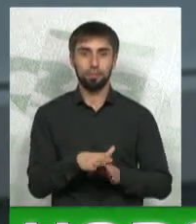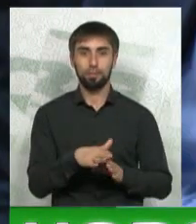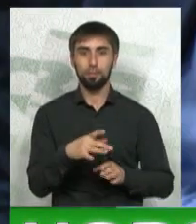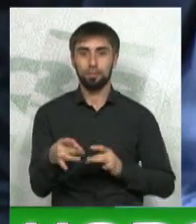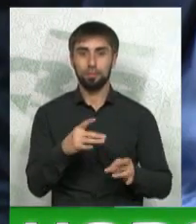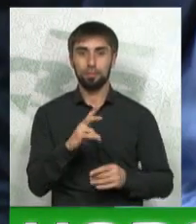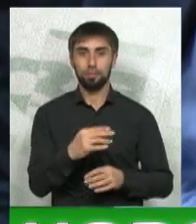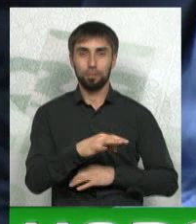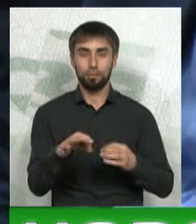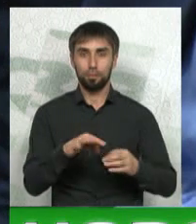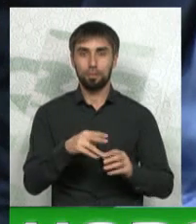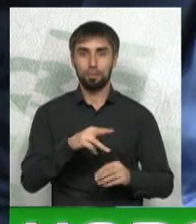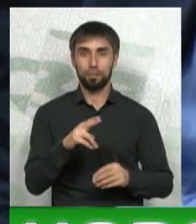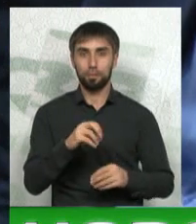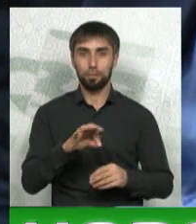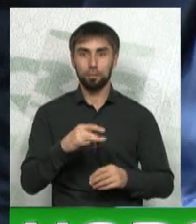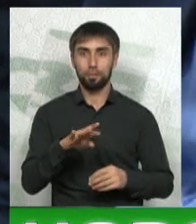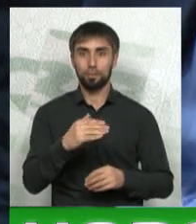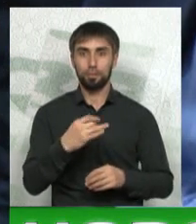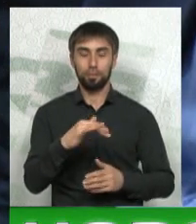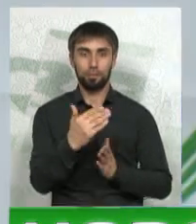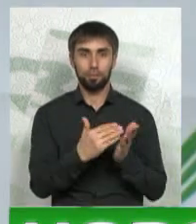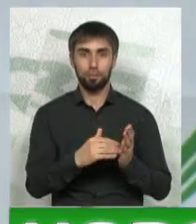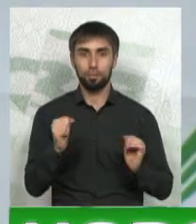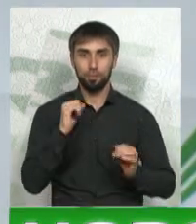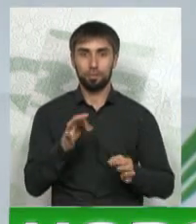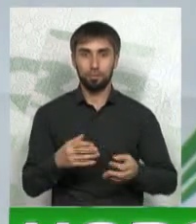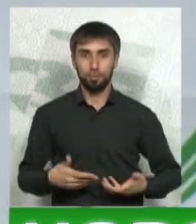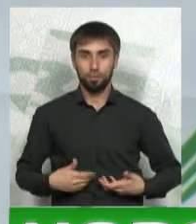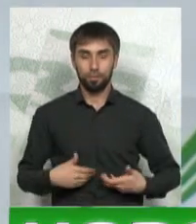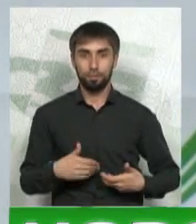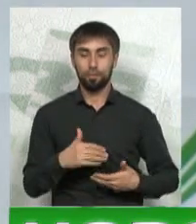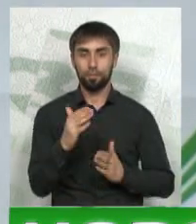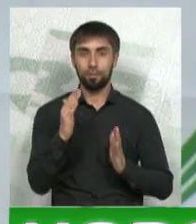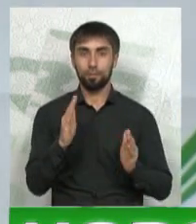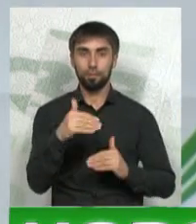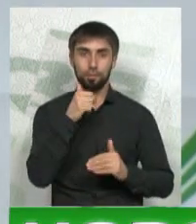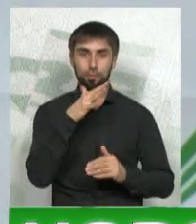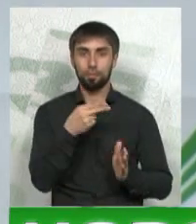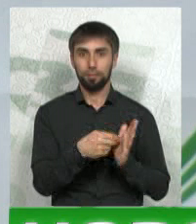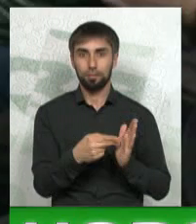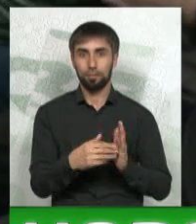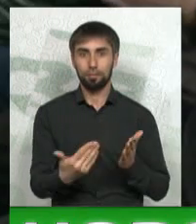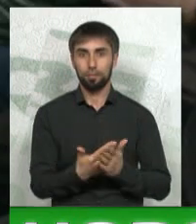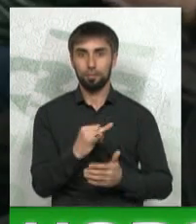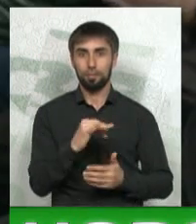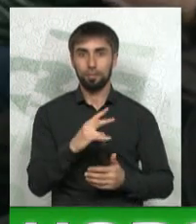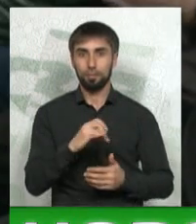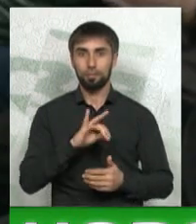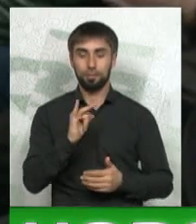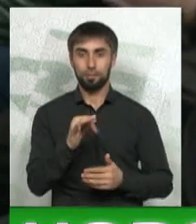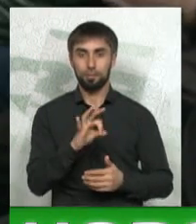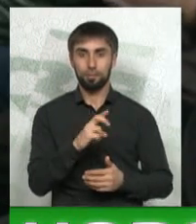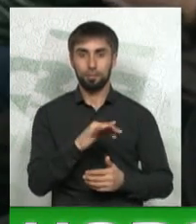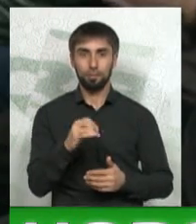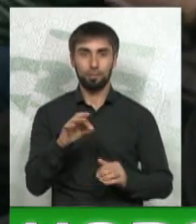регионе нацпроекта «Демография», в частности, федеральной программы «Спорт. Норма жизни», в рамках которого закупается новый инвентарь и